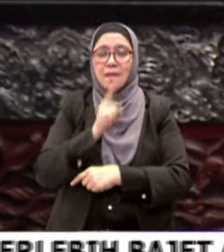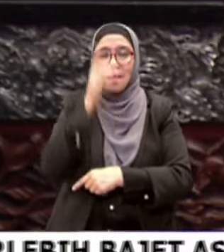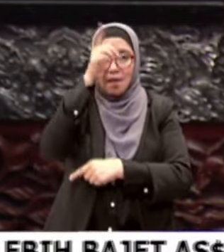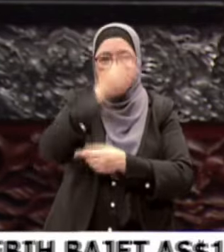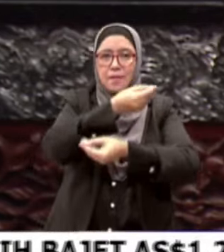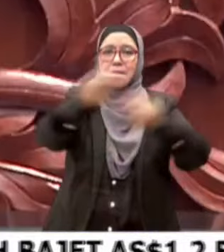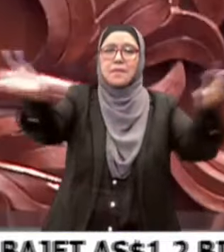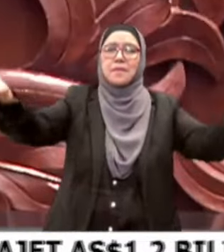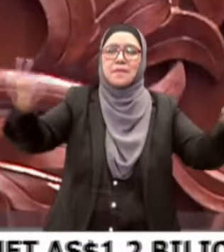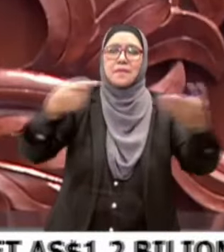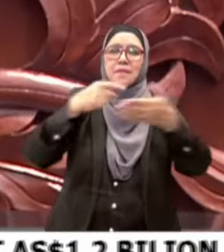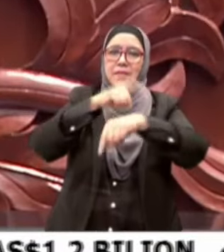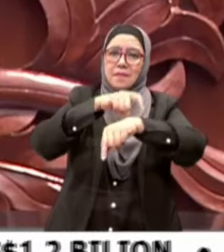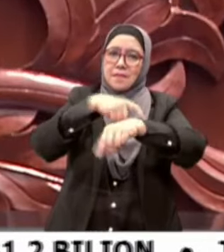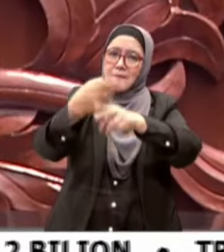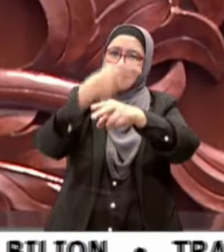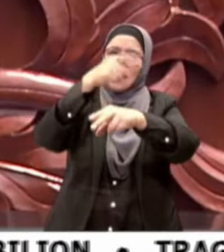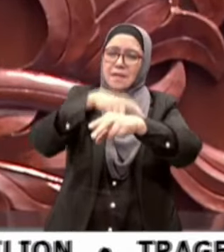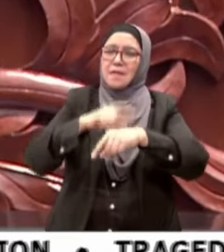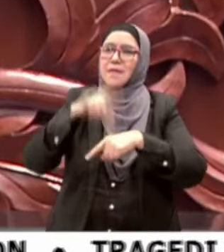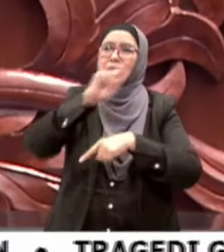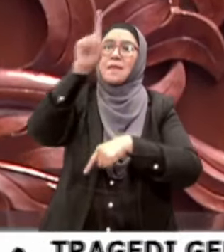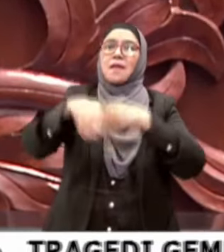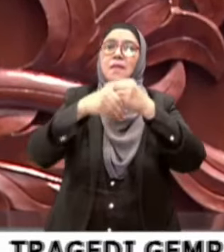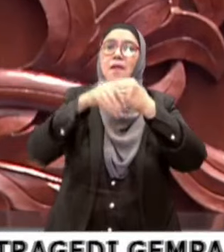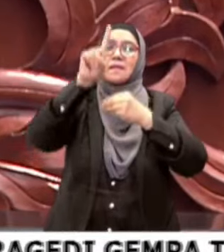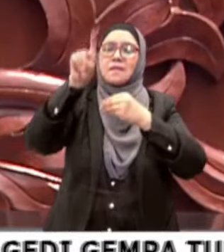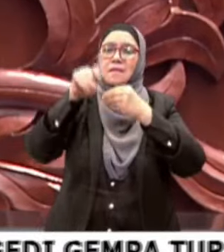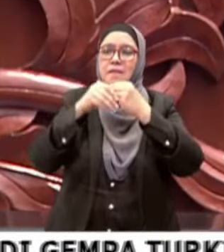kasih Tuhan tambahlah